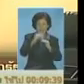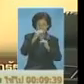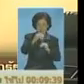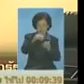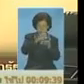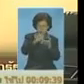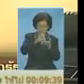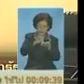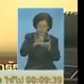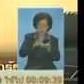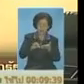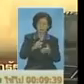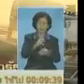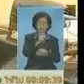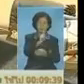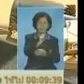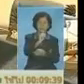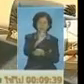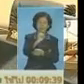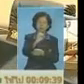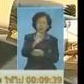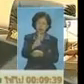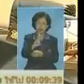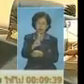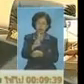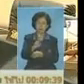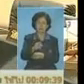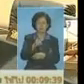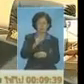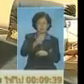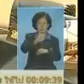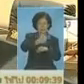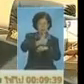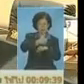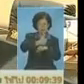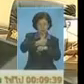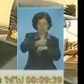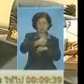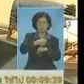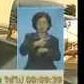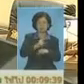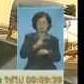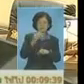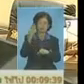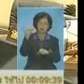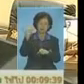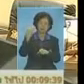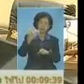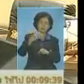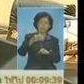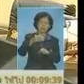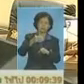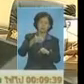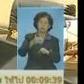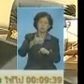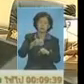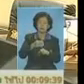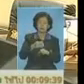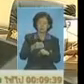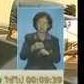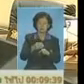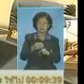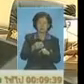เขตของงานหรือ TORโดยเป็นประธาน TOR สมัยพลเอกพจวัตรเป็นผบ.ตร.ไอ้มา